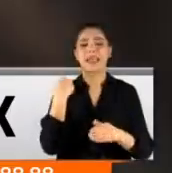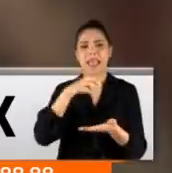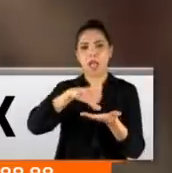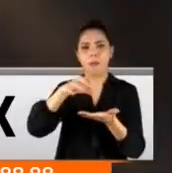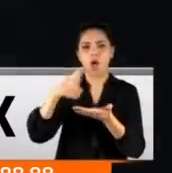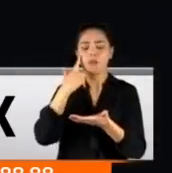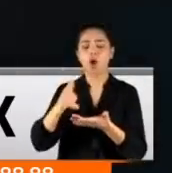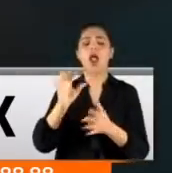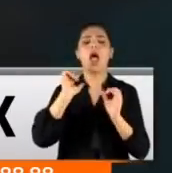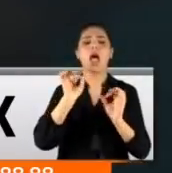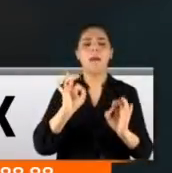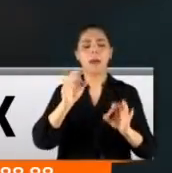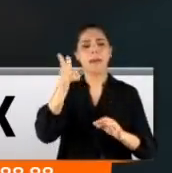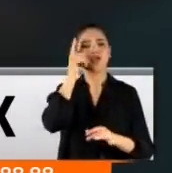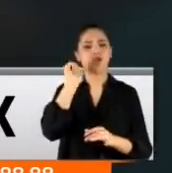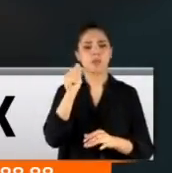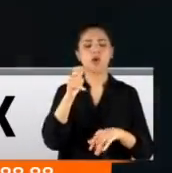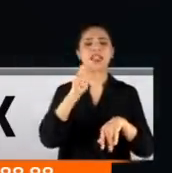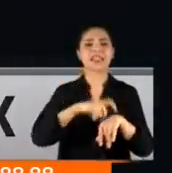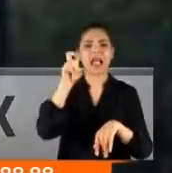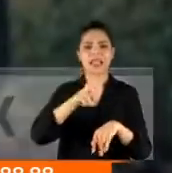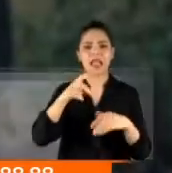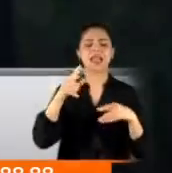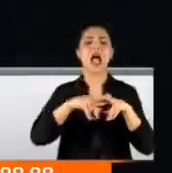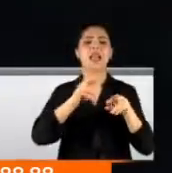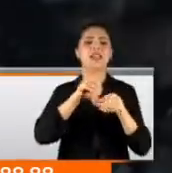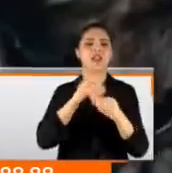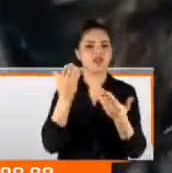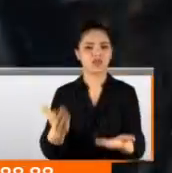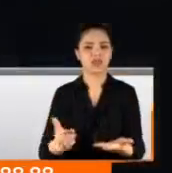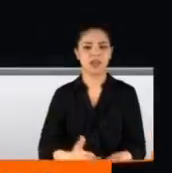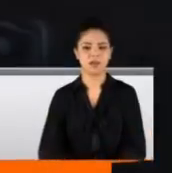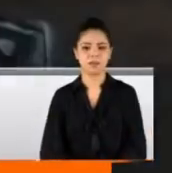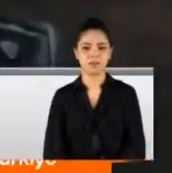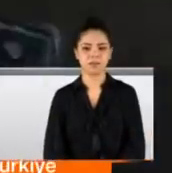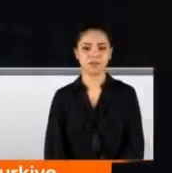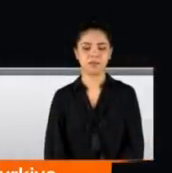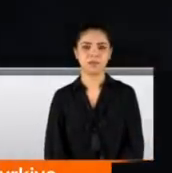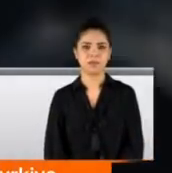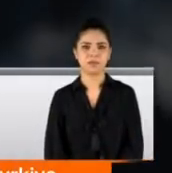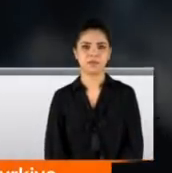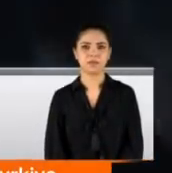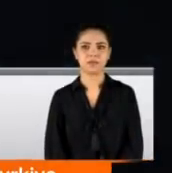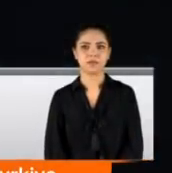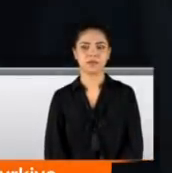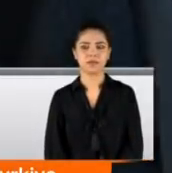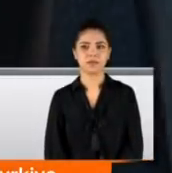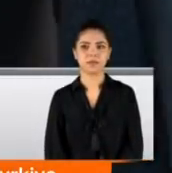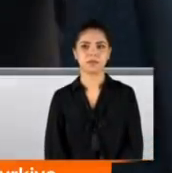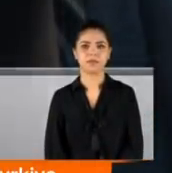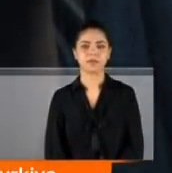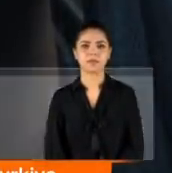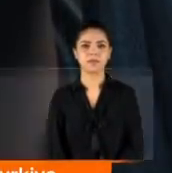bölümleriyle her çarşamba saat 20'de ATV'de. Evvela mesele çözülecek, sonra da